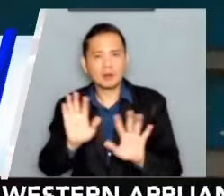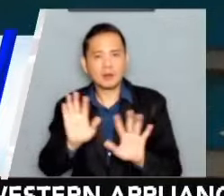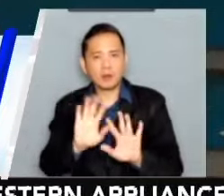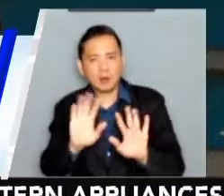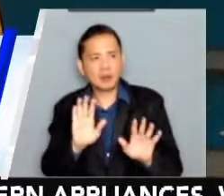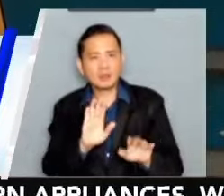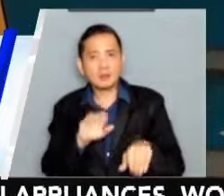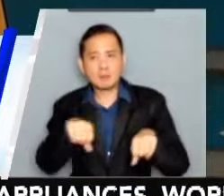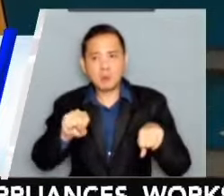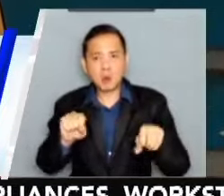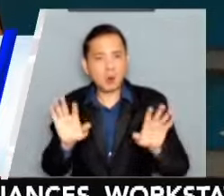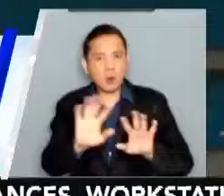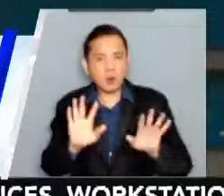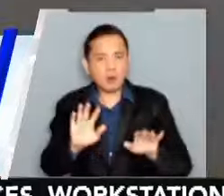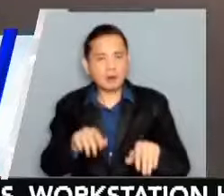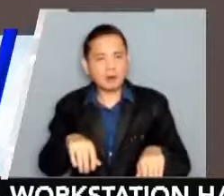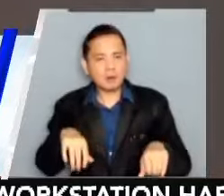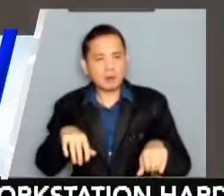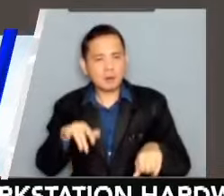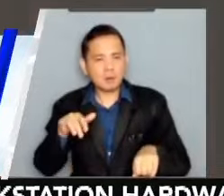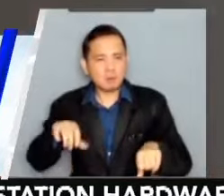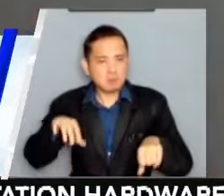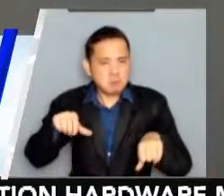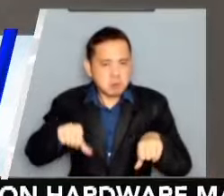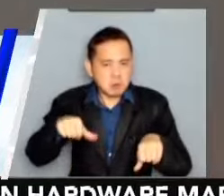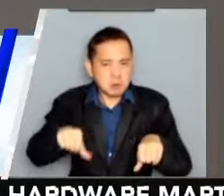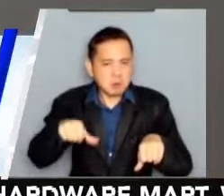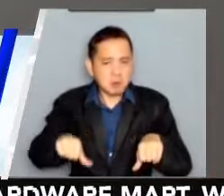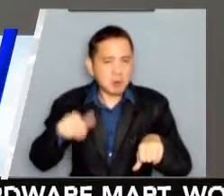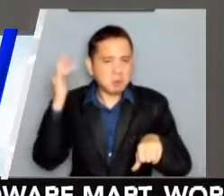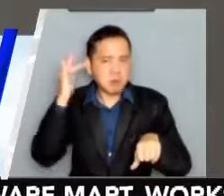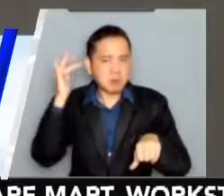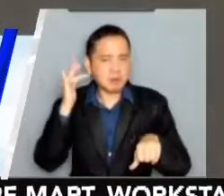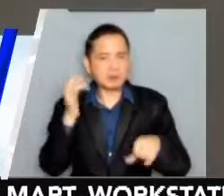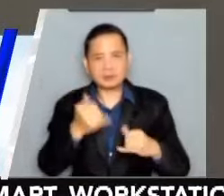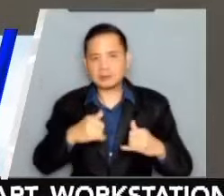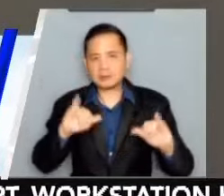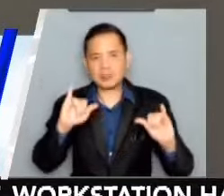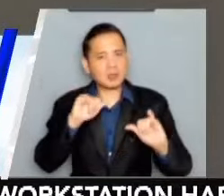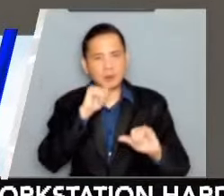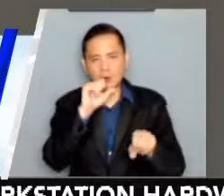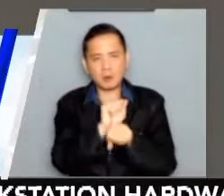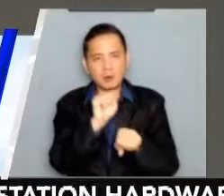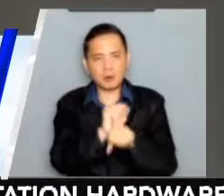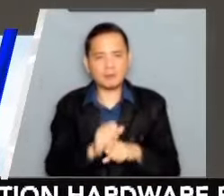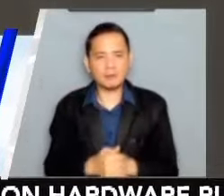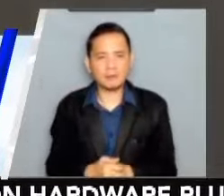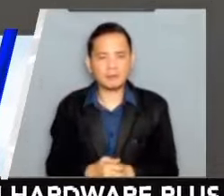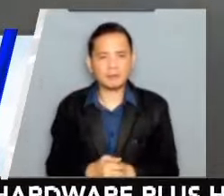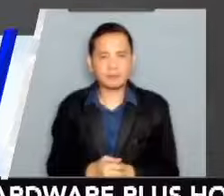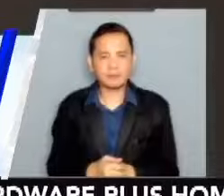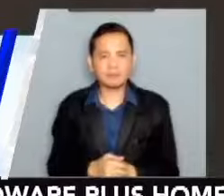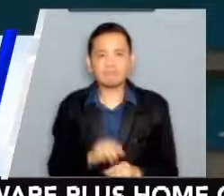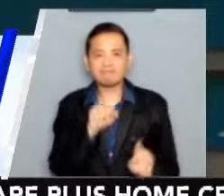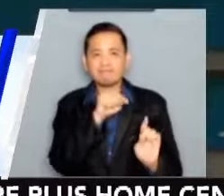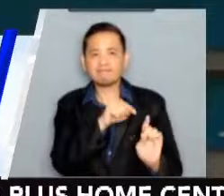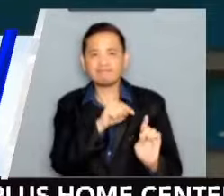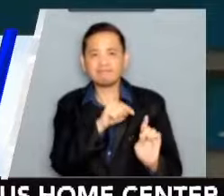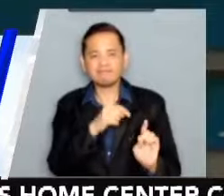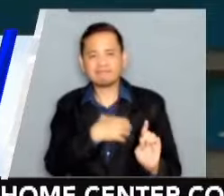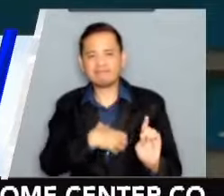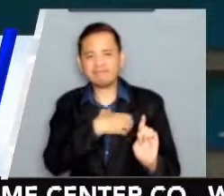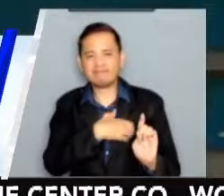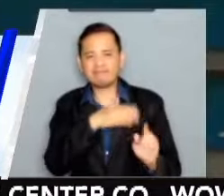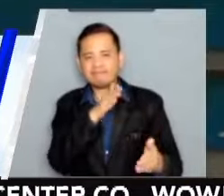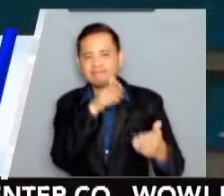yung attention niya. Ayaw pa rin niyang tumigil po. Sabi pa ng kanyang kapitbahay, may iba pang inireklamo laban sa senior citizen.